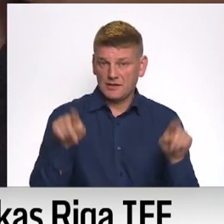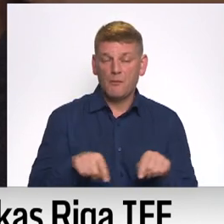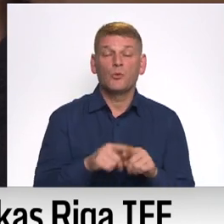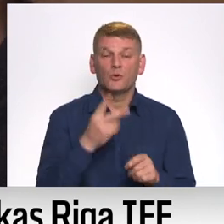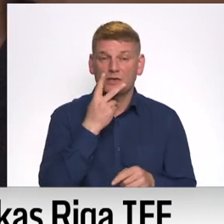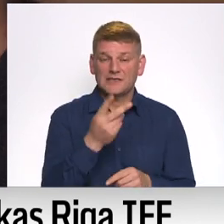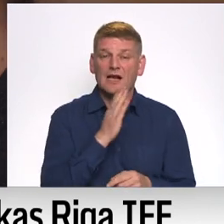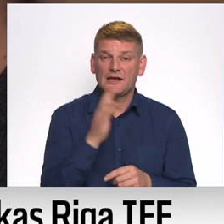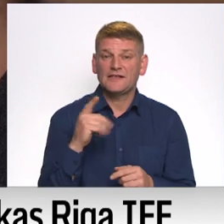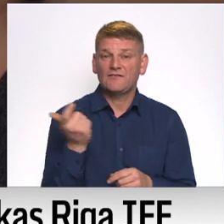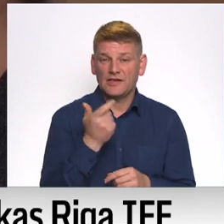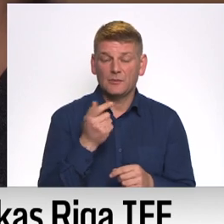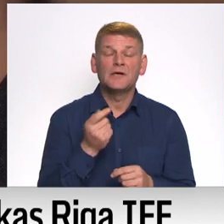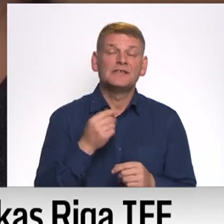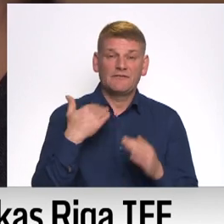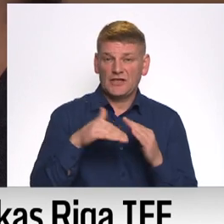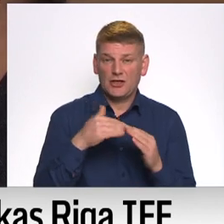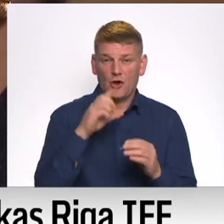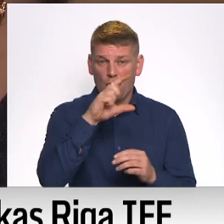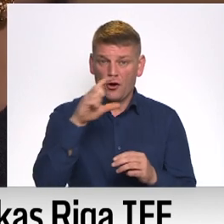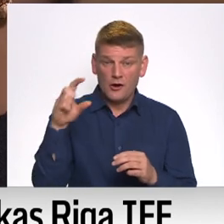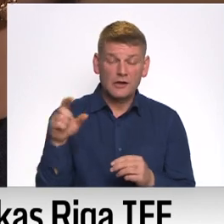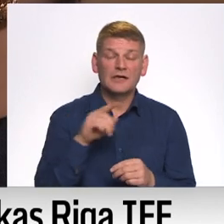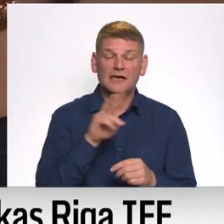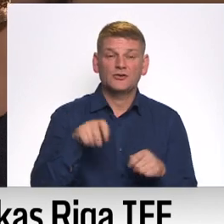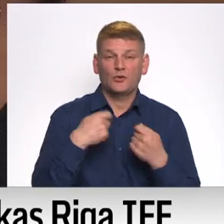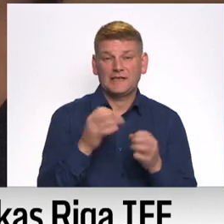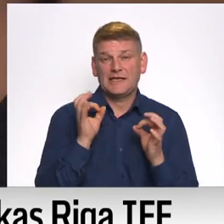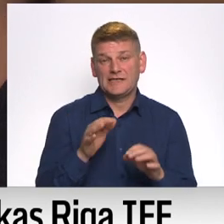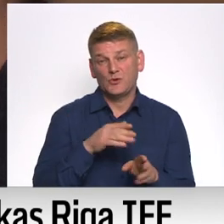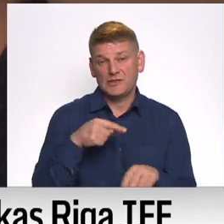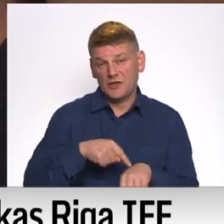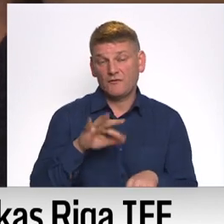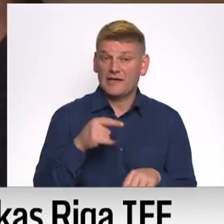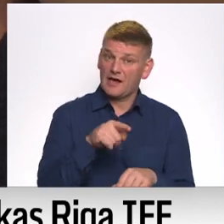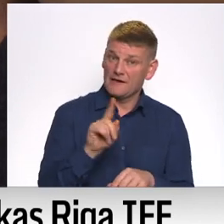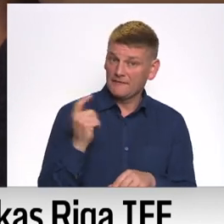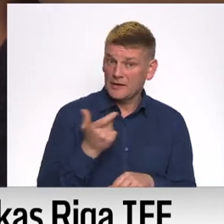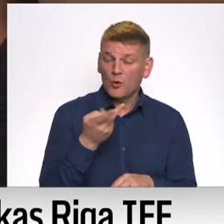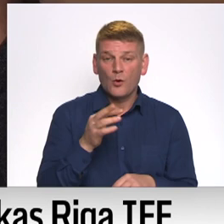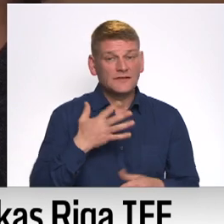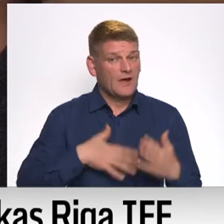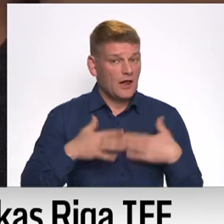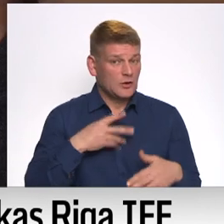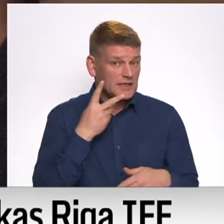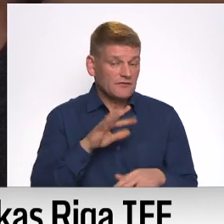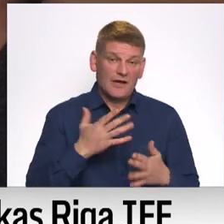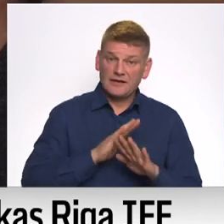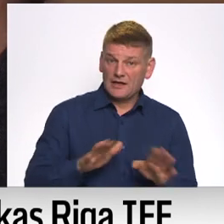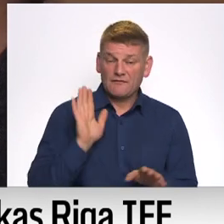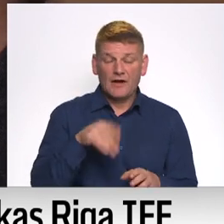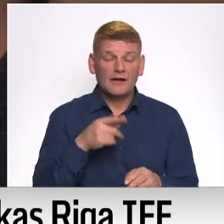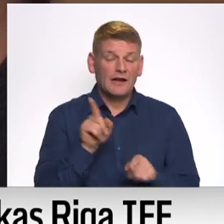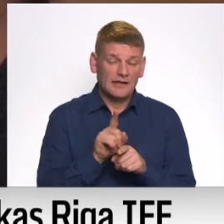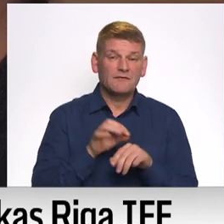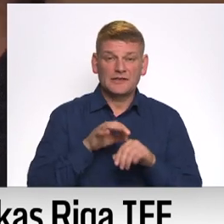noskatīties katras filmas video rullīti, kas tāpat iedod to īsto sajūtu, vai tā ir filma, kuras vēlos redzēt vai ne. Var tāpat arī vadīties